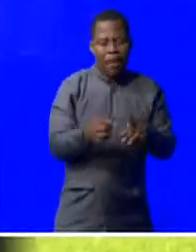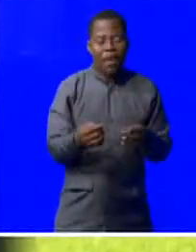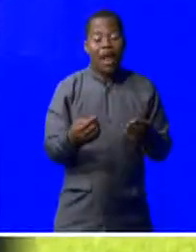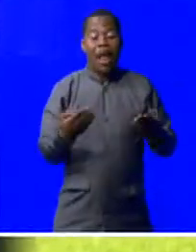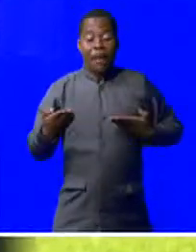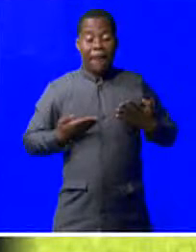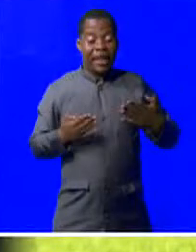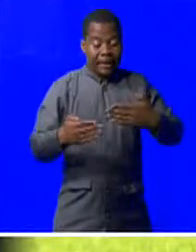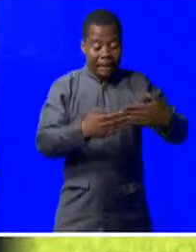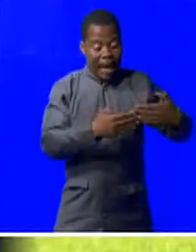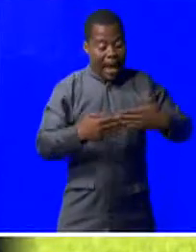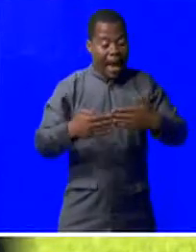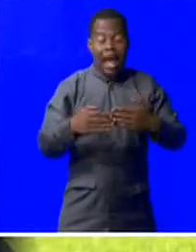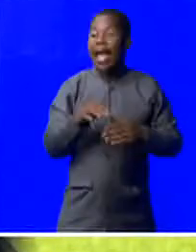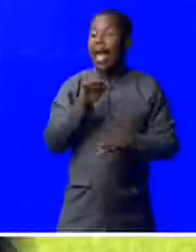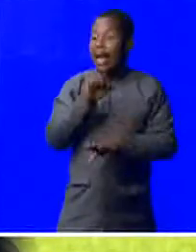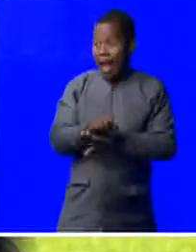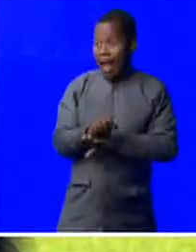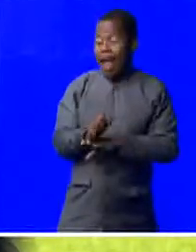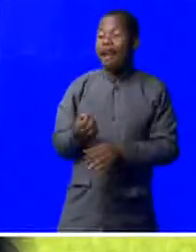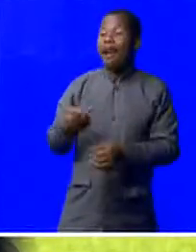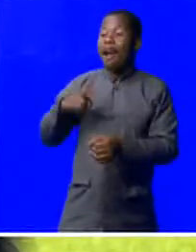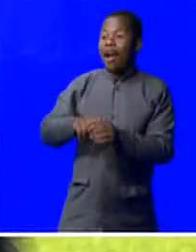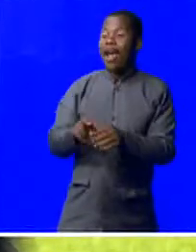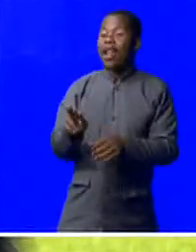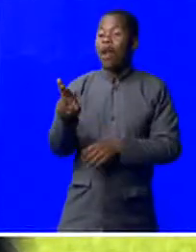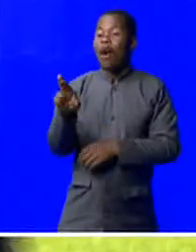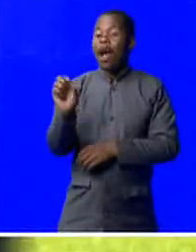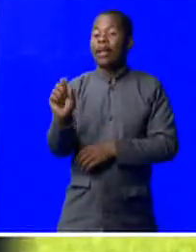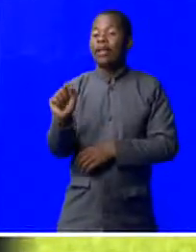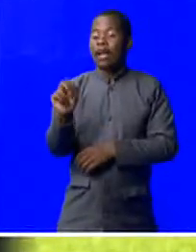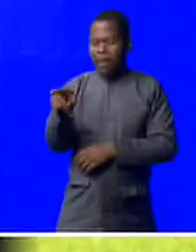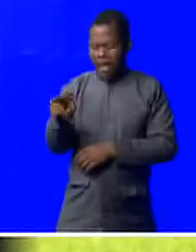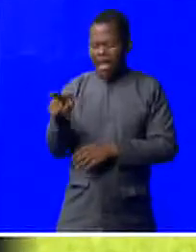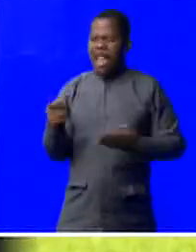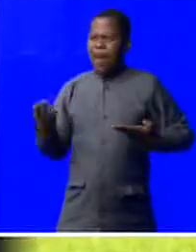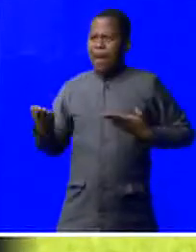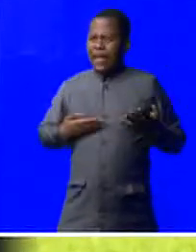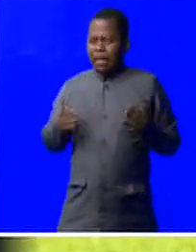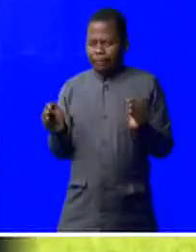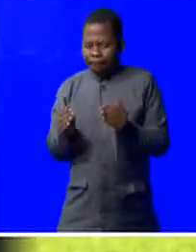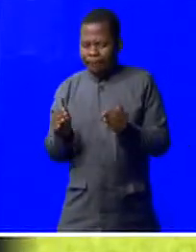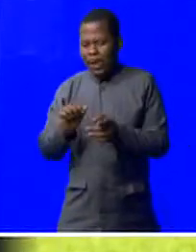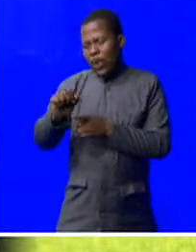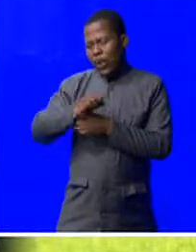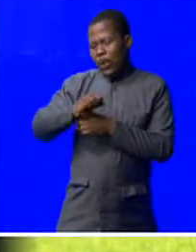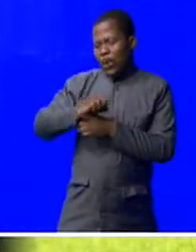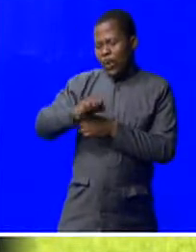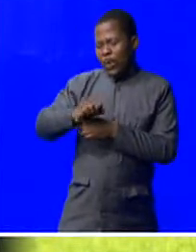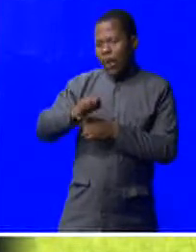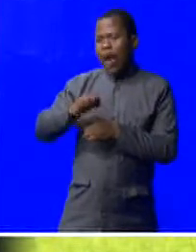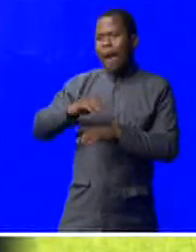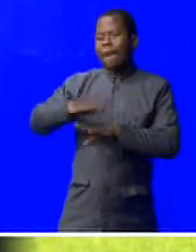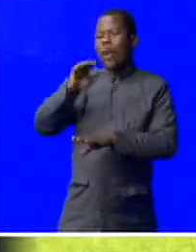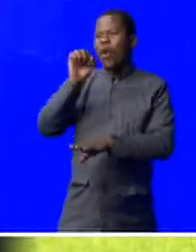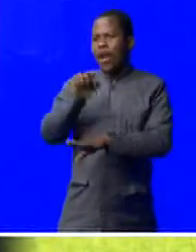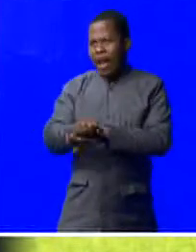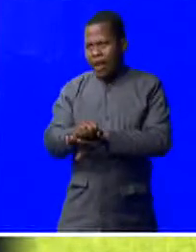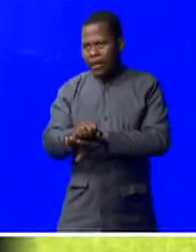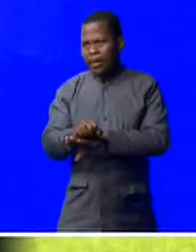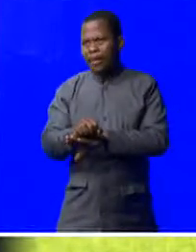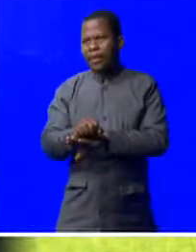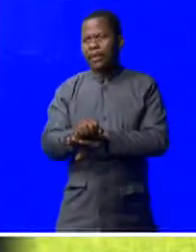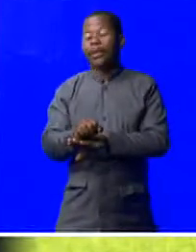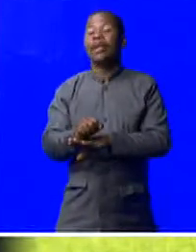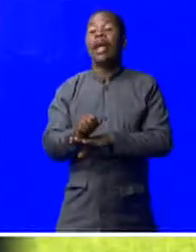way laba labo small business who want to set up baqala khona babe guided by lama professionals